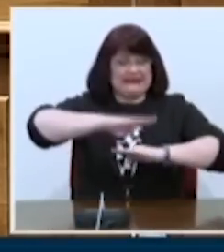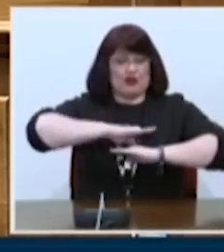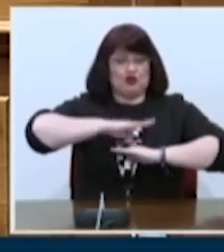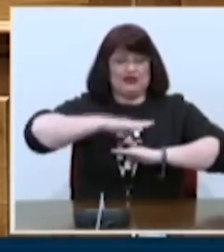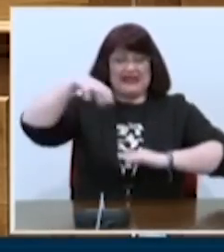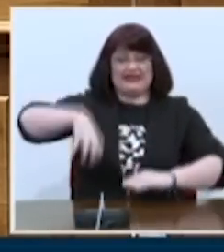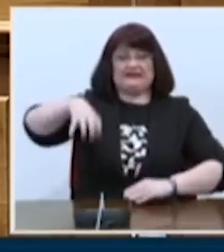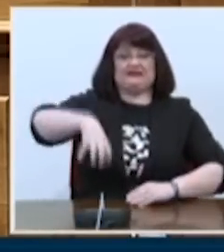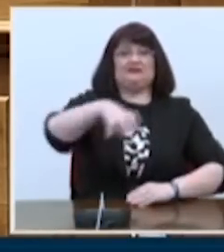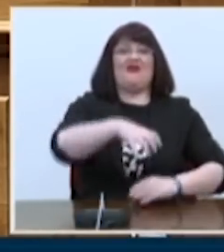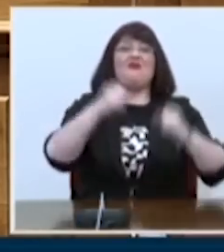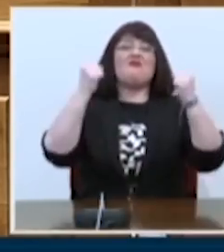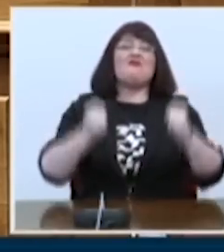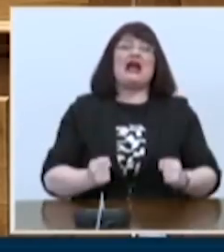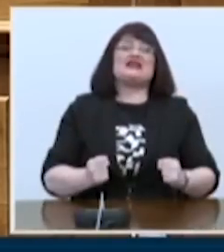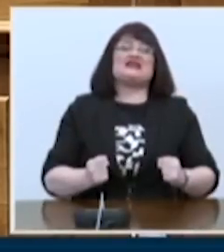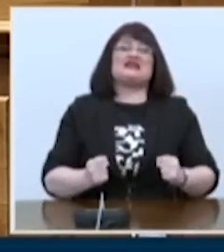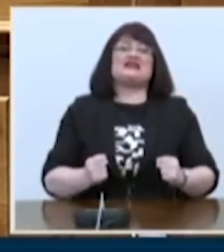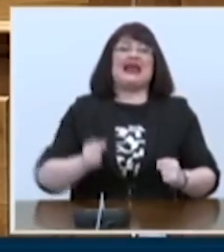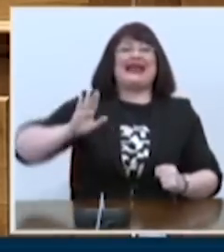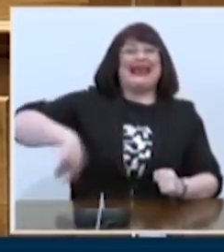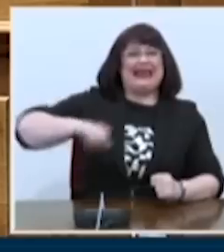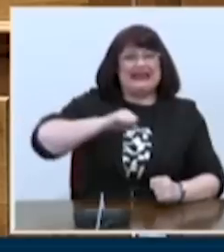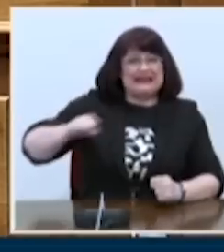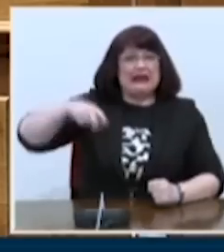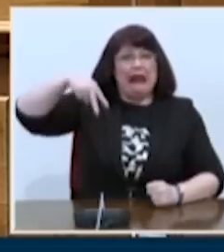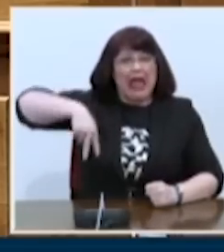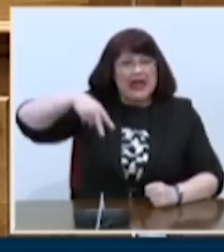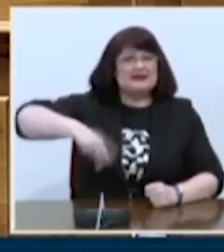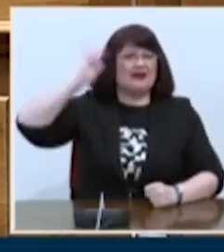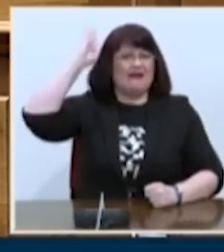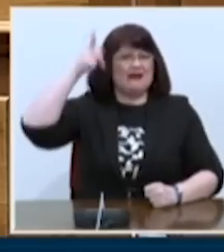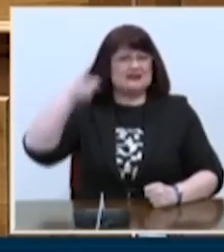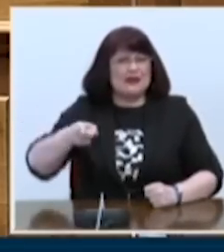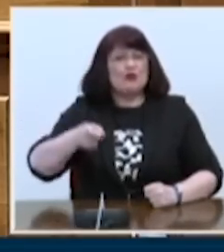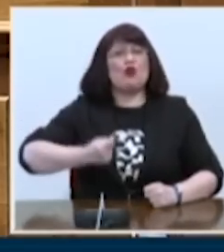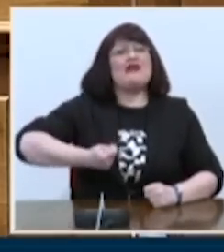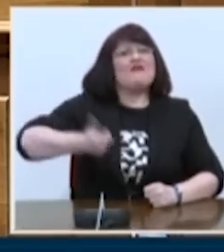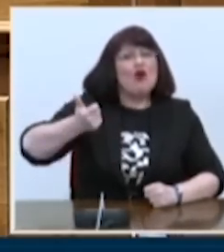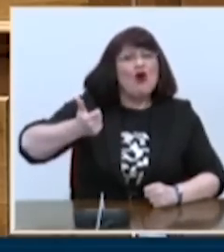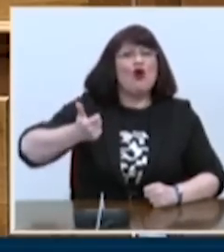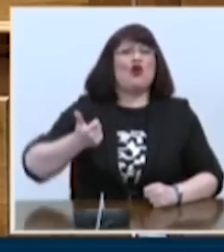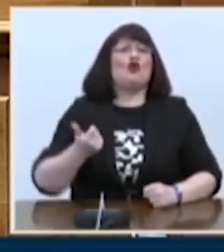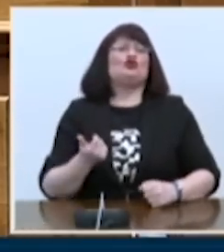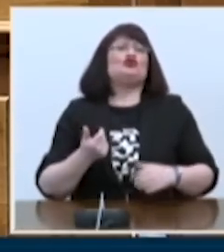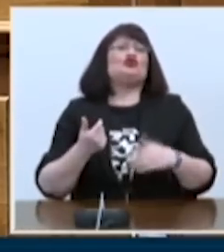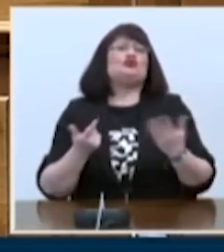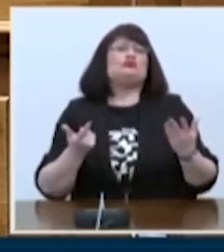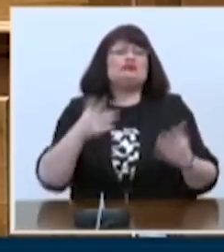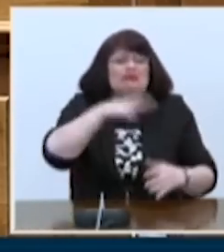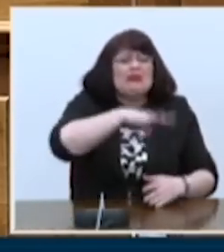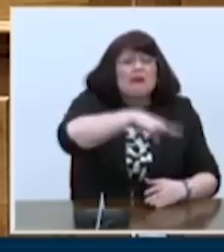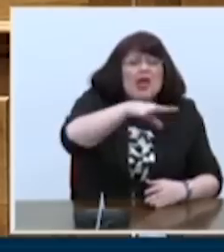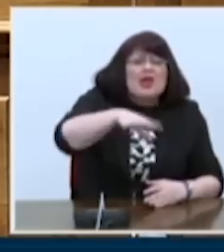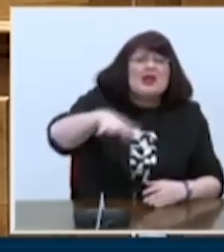στην Ελλάδα. Σούδα, Λάρισα, Αλεξανδρούπολη, Βόλο, Στεφανοβίκιο, αλλού όλη σχεδόν